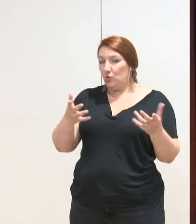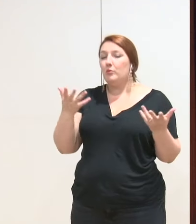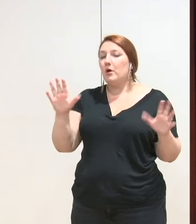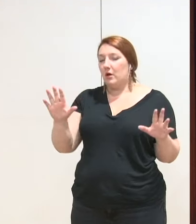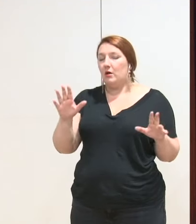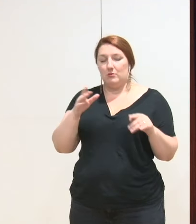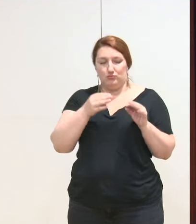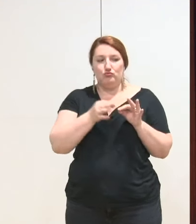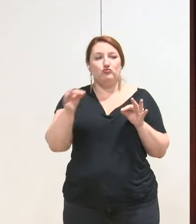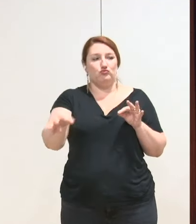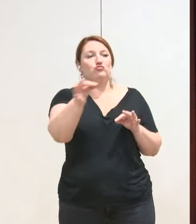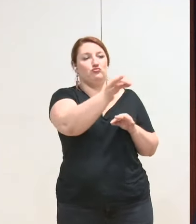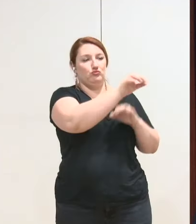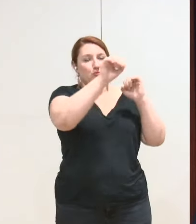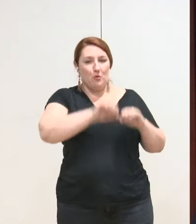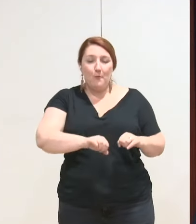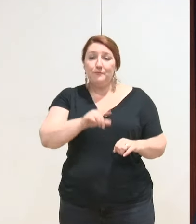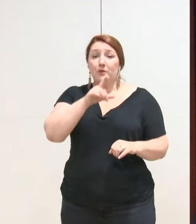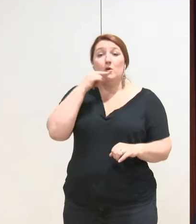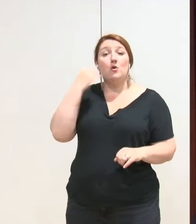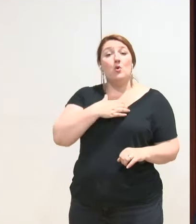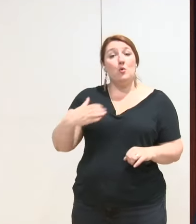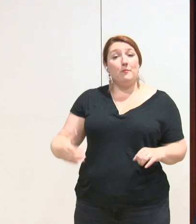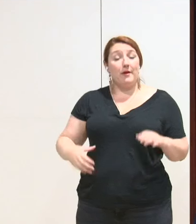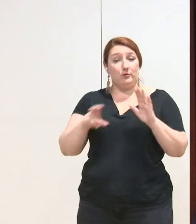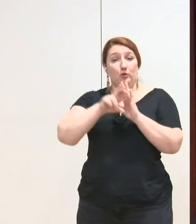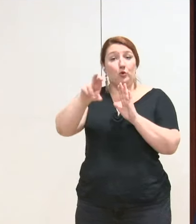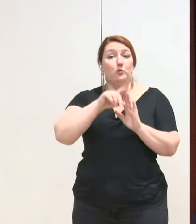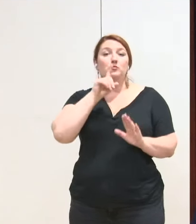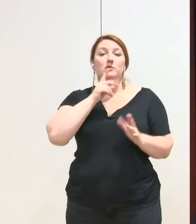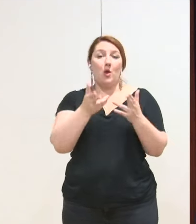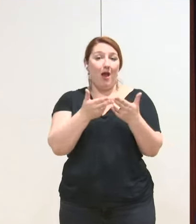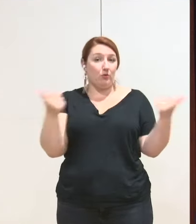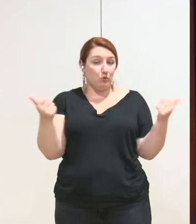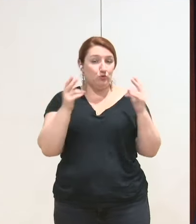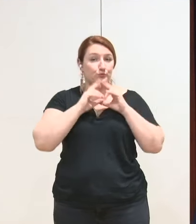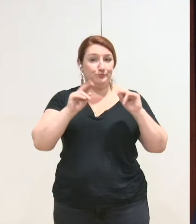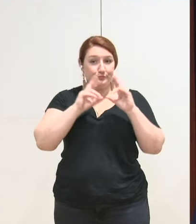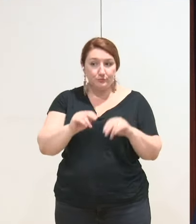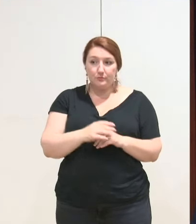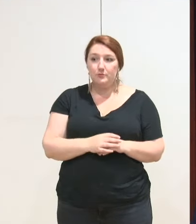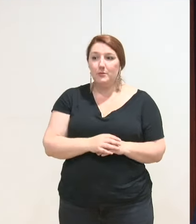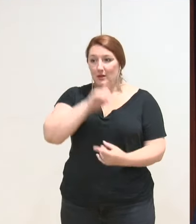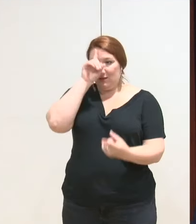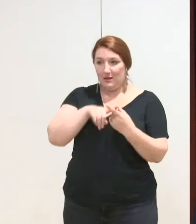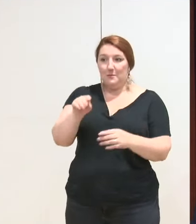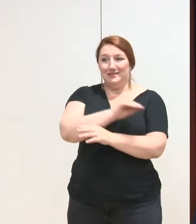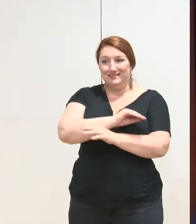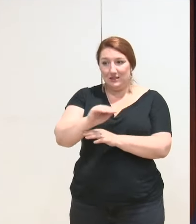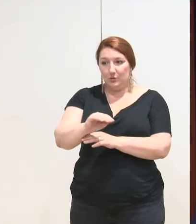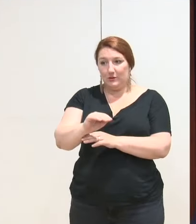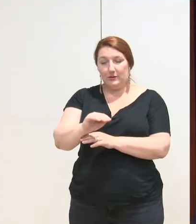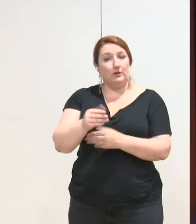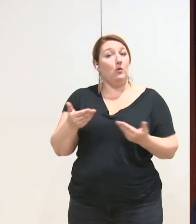sûr par le maire de Grenoble dans dans son propos introductif que sur ces questionsl aujourd'hui